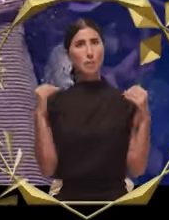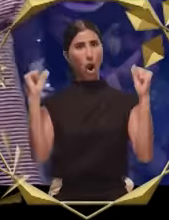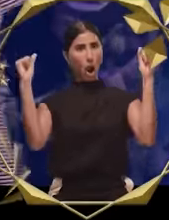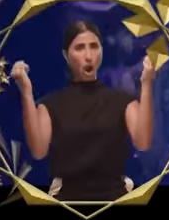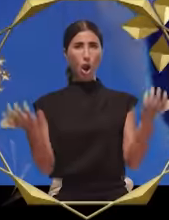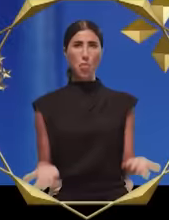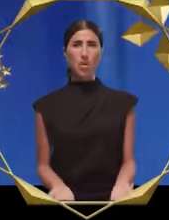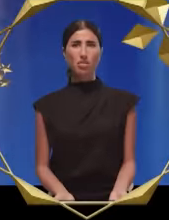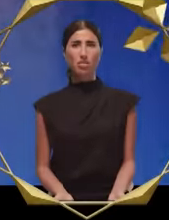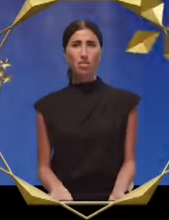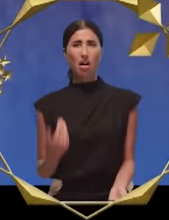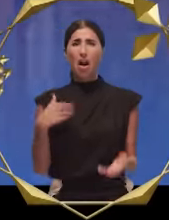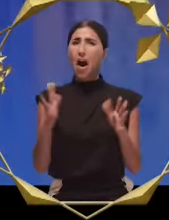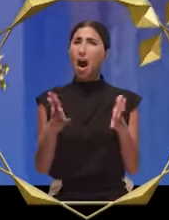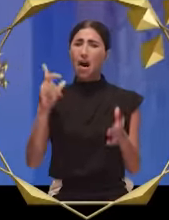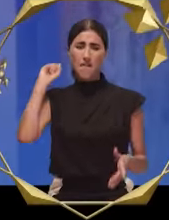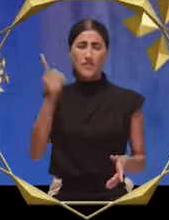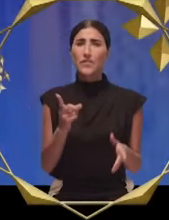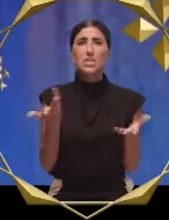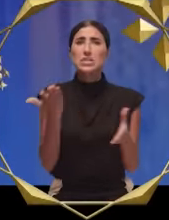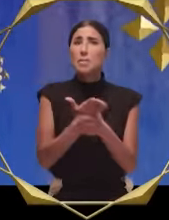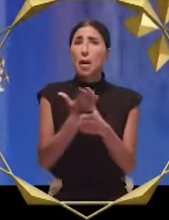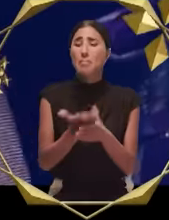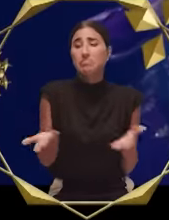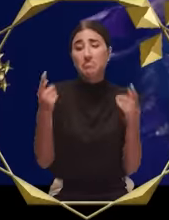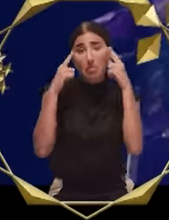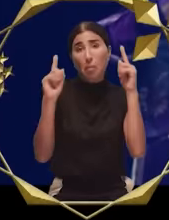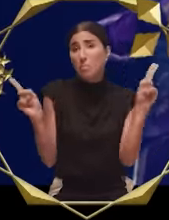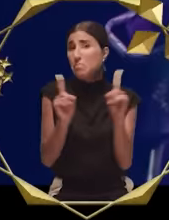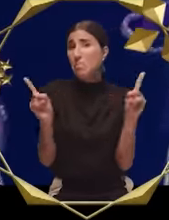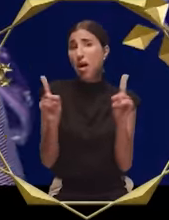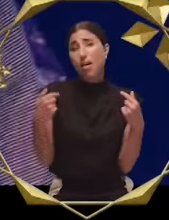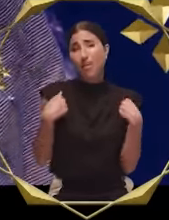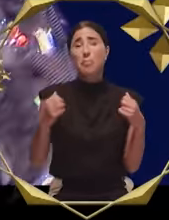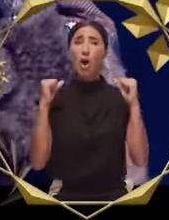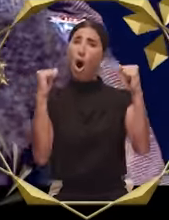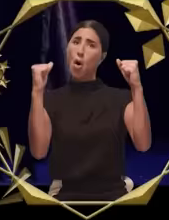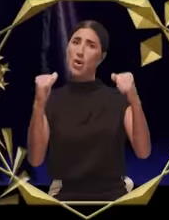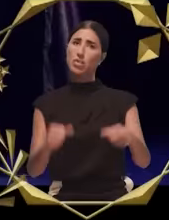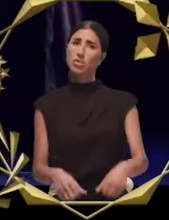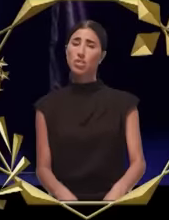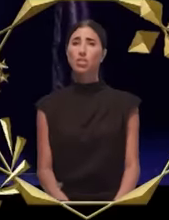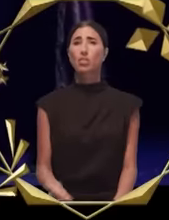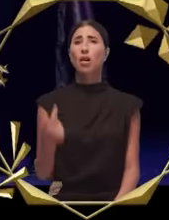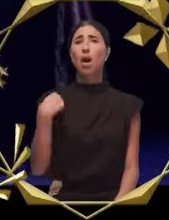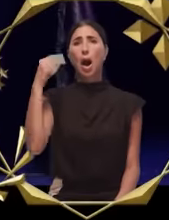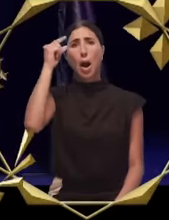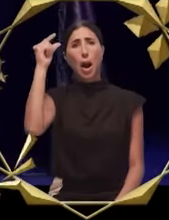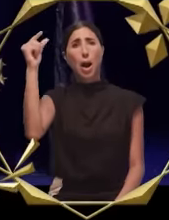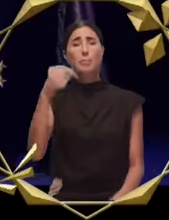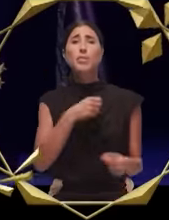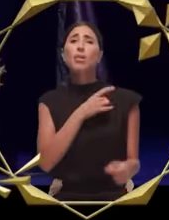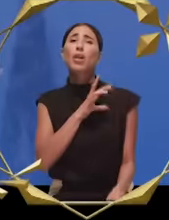فالخوف عصفور جائع يألف من ينوي إشباع أريد